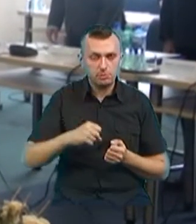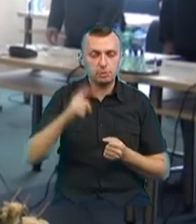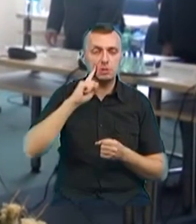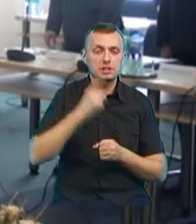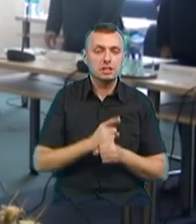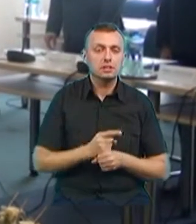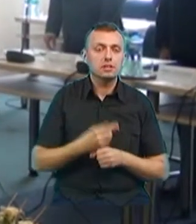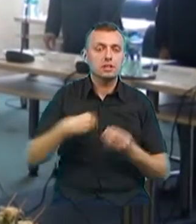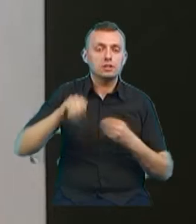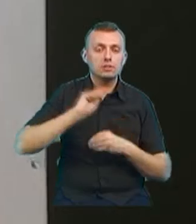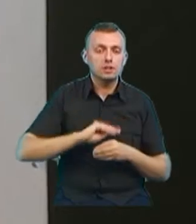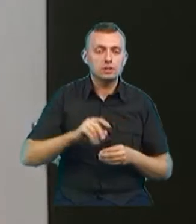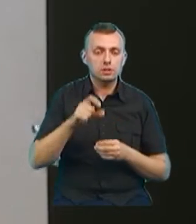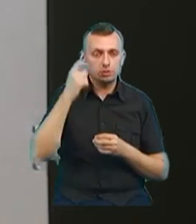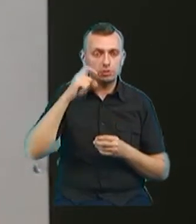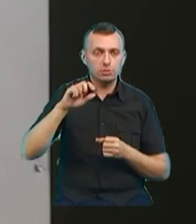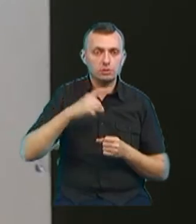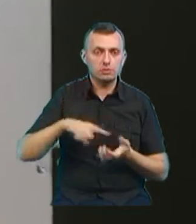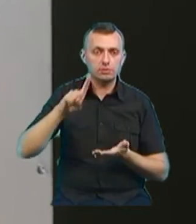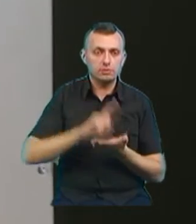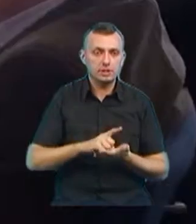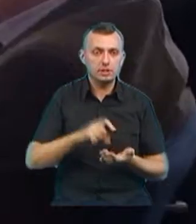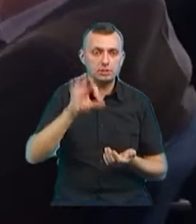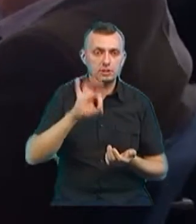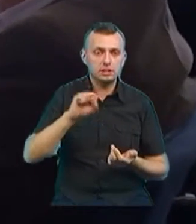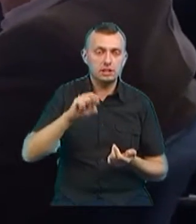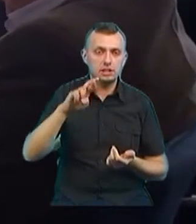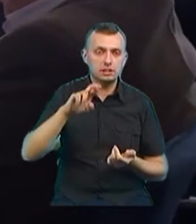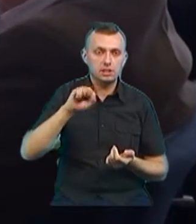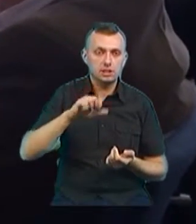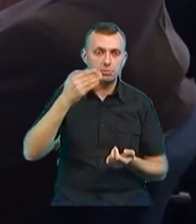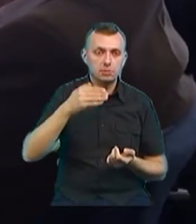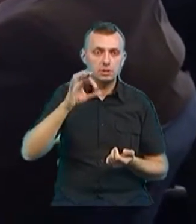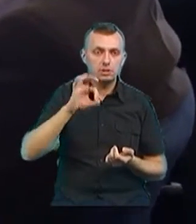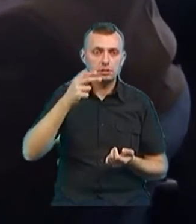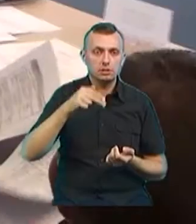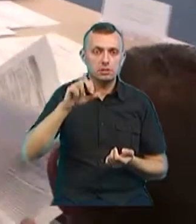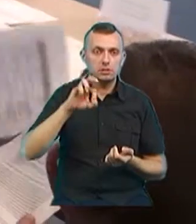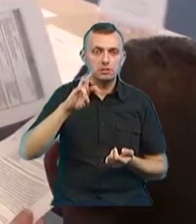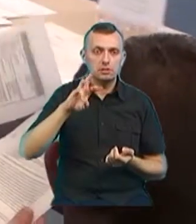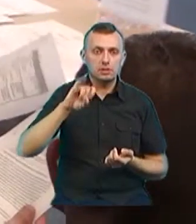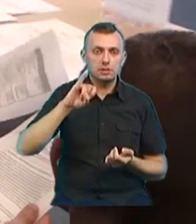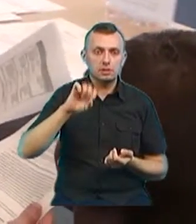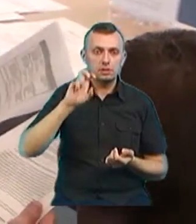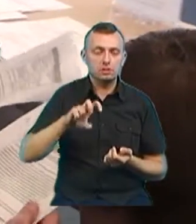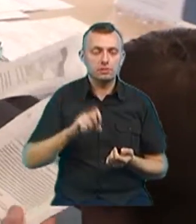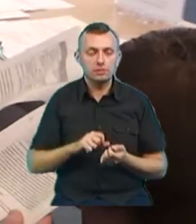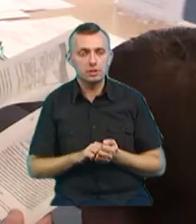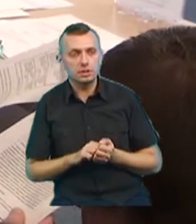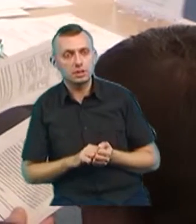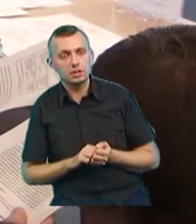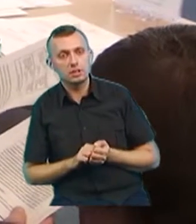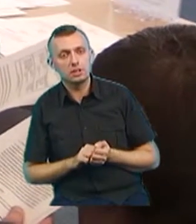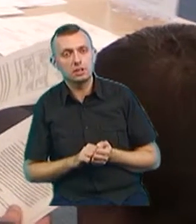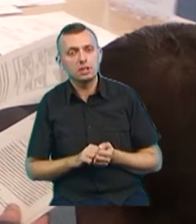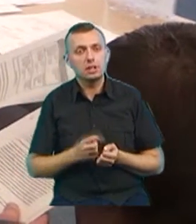Ślubuję, tak mi dopomóż Bóg. Przypomnijmy, w wyborach uzupełniających do Rady Miasta zdecydowaną większością głosów wybory na nowego radnego